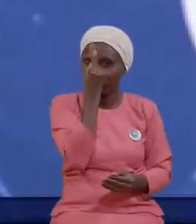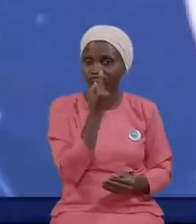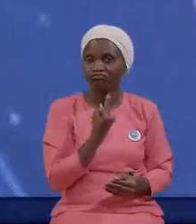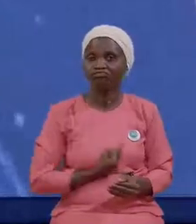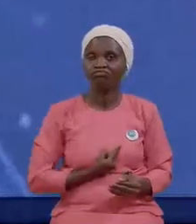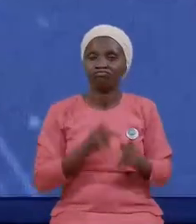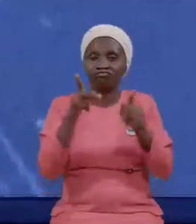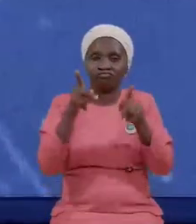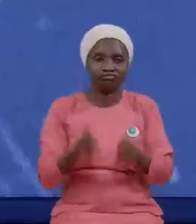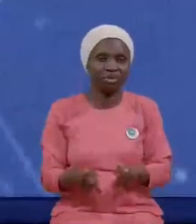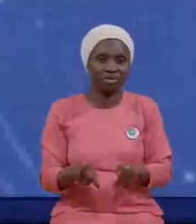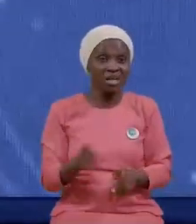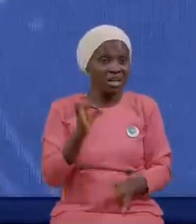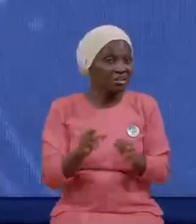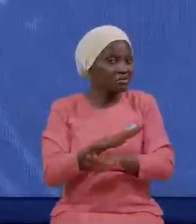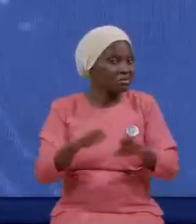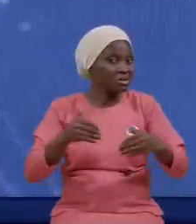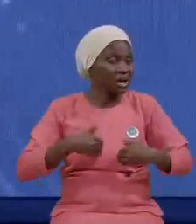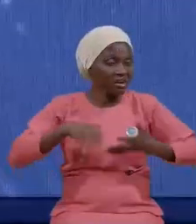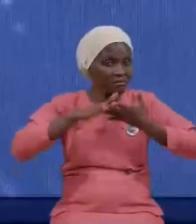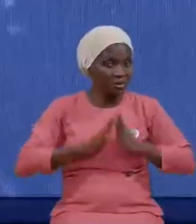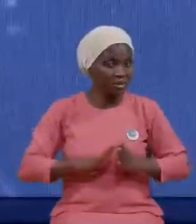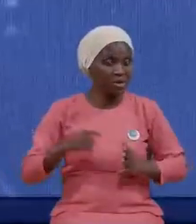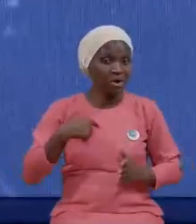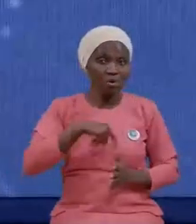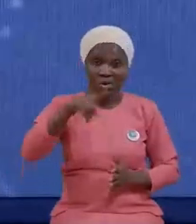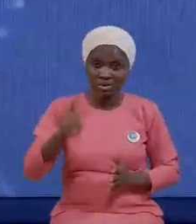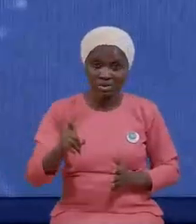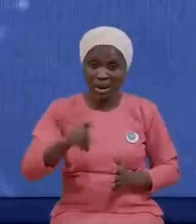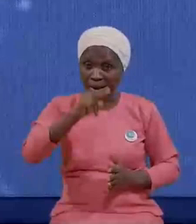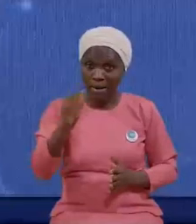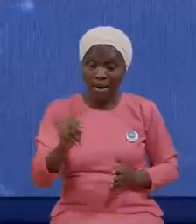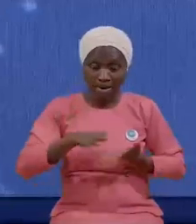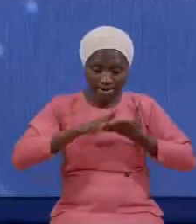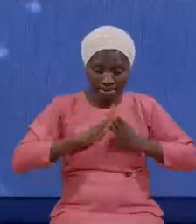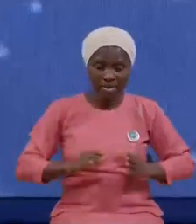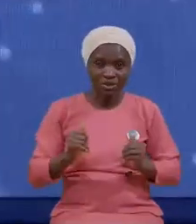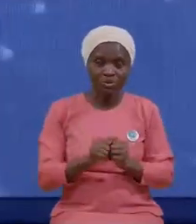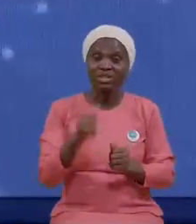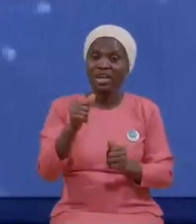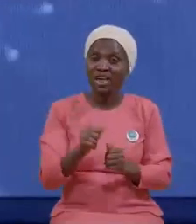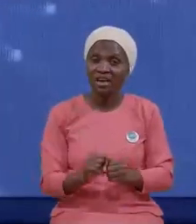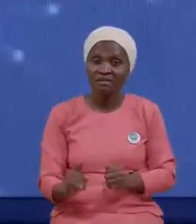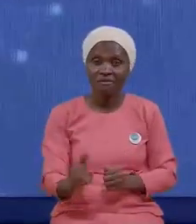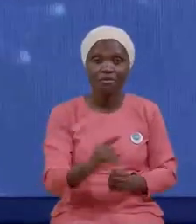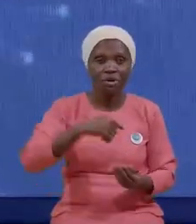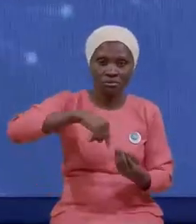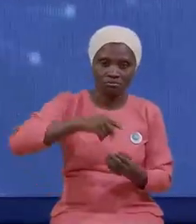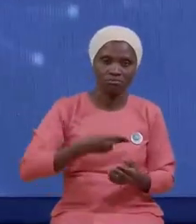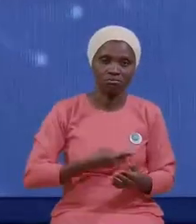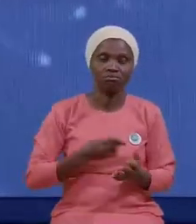solitaire, seul, quand vous n'avez pas la paix. Nous avons donc besoin de la paix avec tous ceux qui nous entourent.